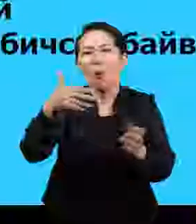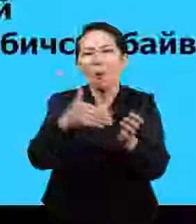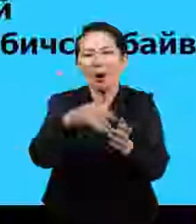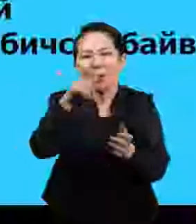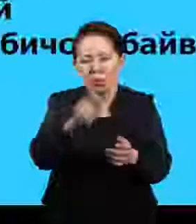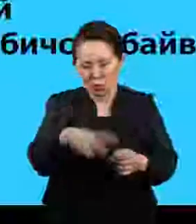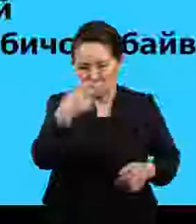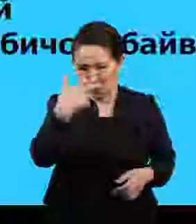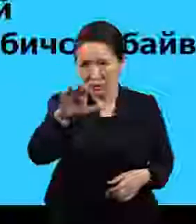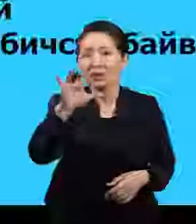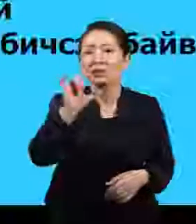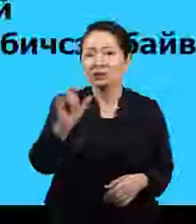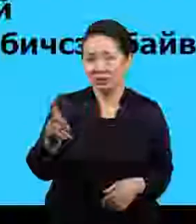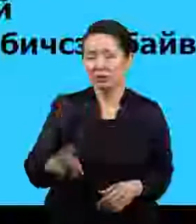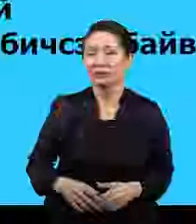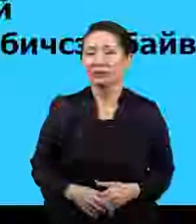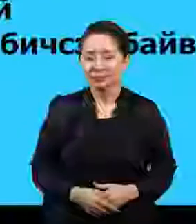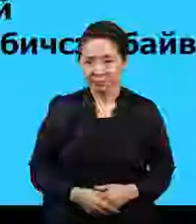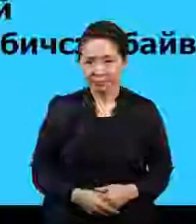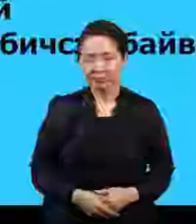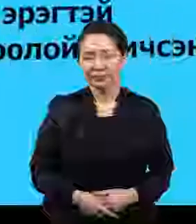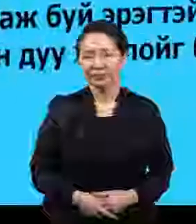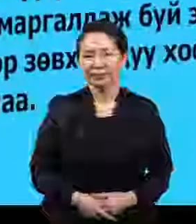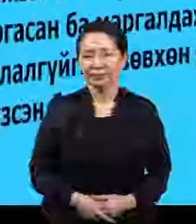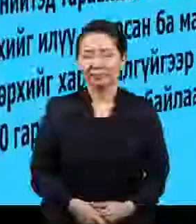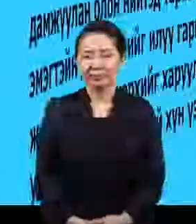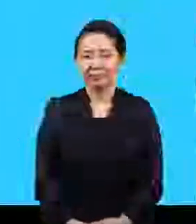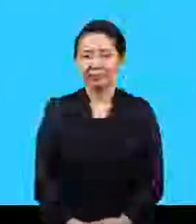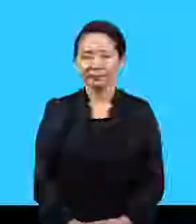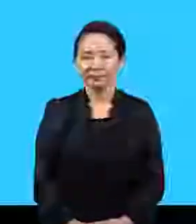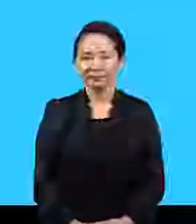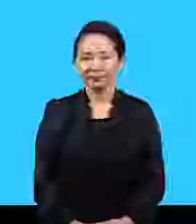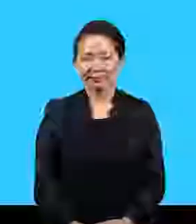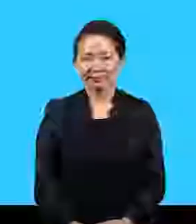гаруй хүн үзсэн байлаа.